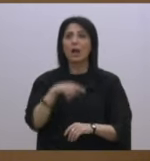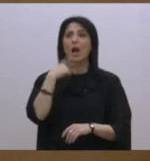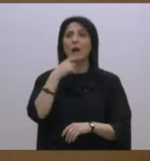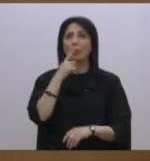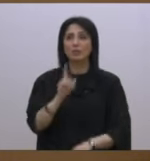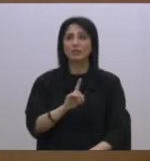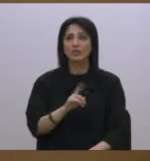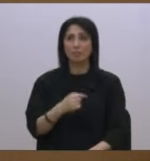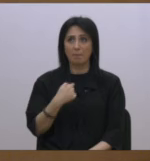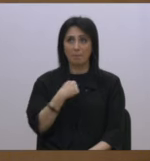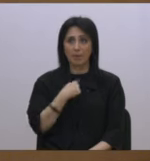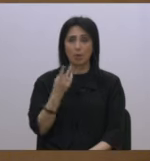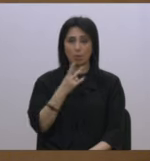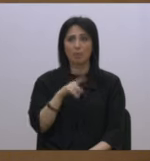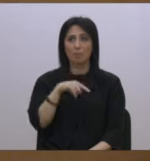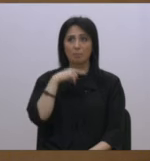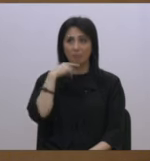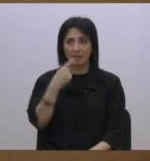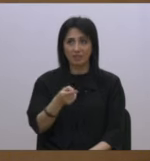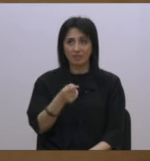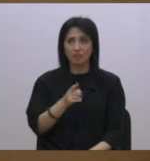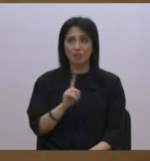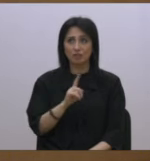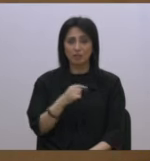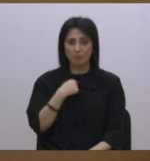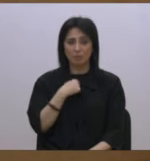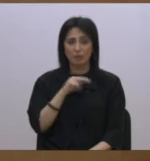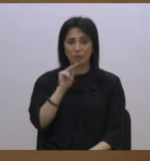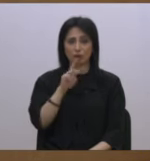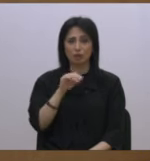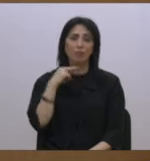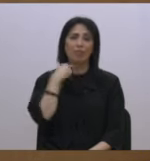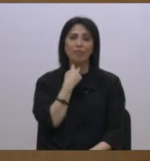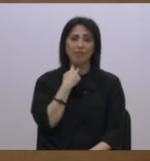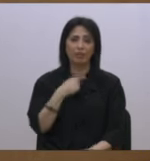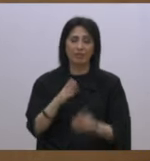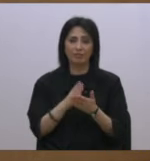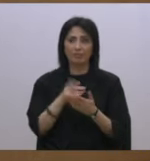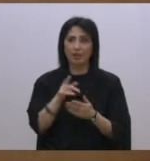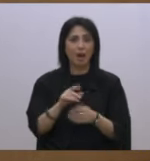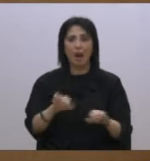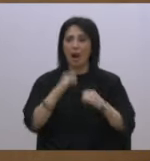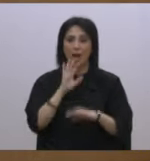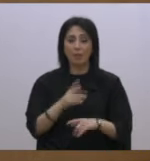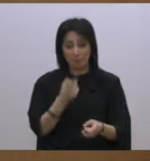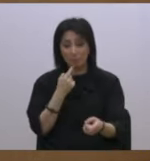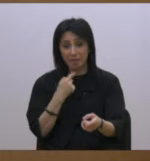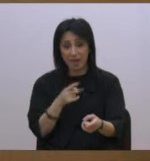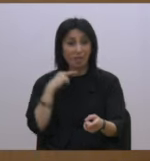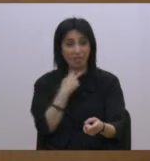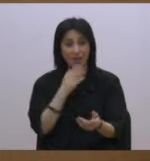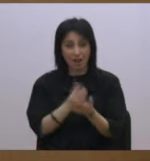ამბობდრეთ რომ მე უნდა მეთქვა რომ ჩმორი ვარ და ამ შემთხვევაში აღარ გამლახავდეთ